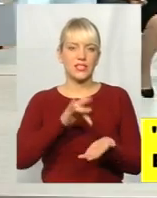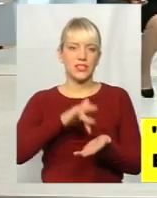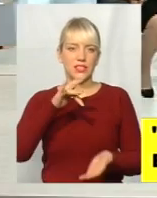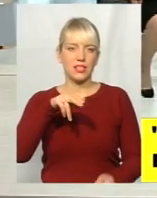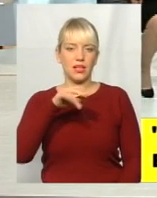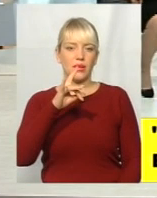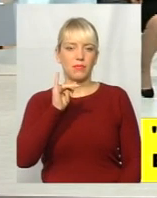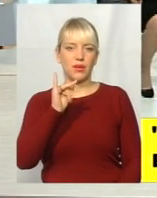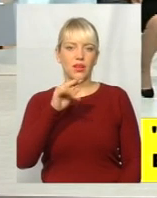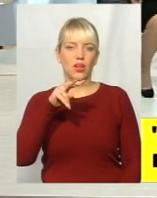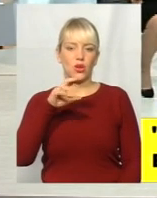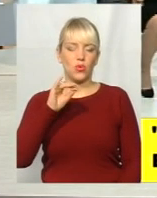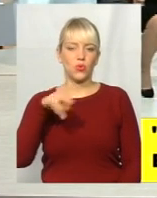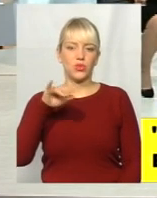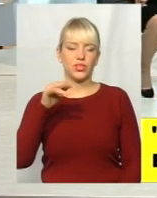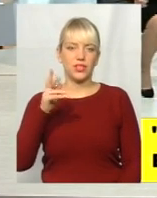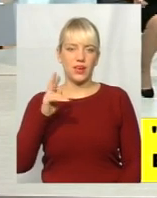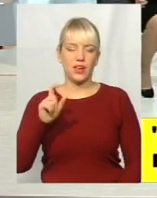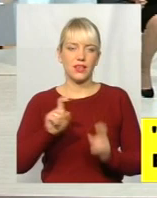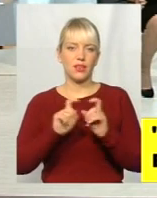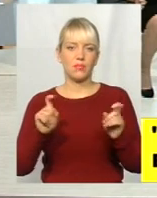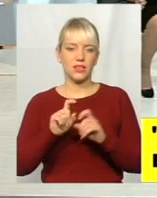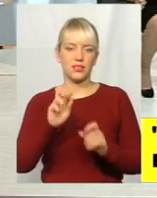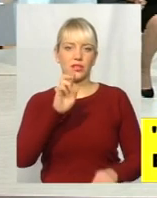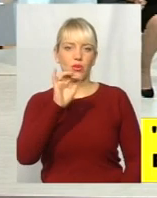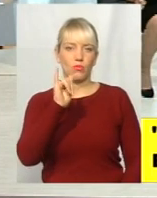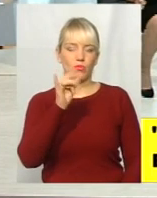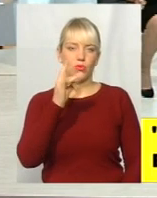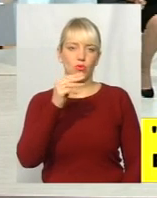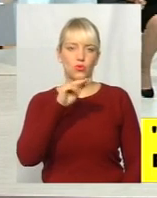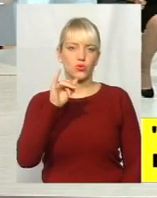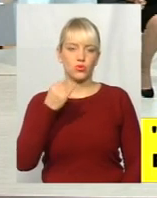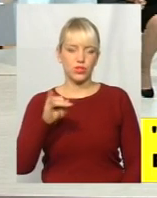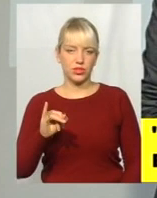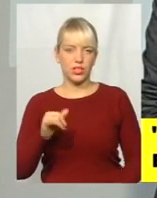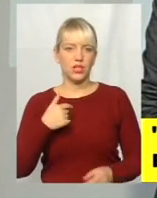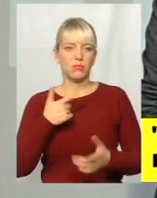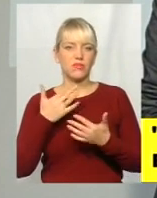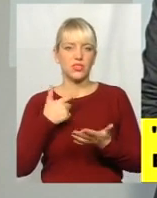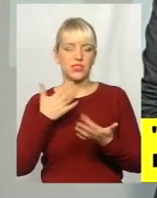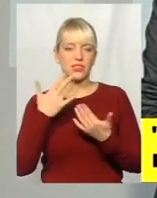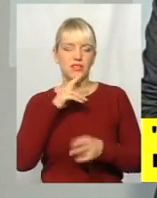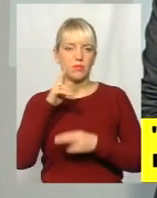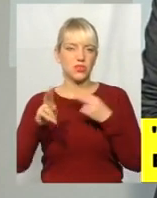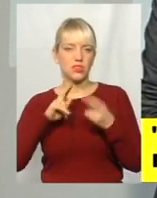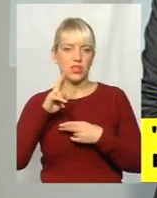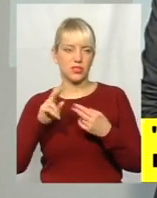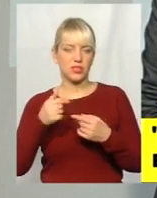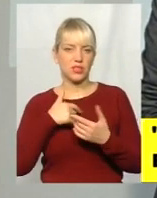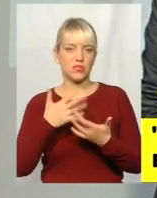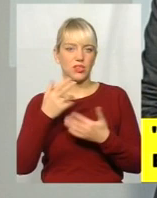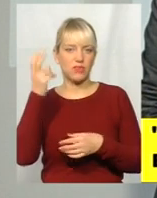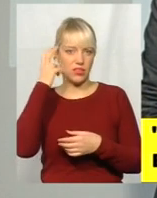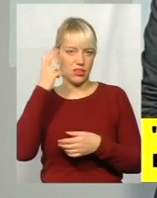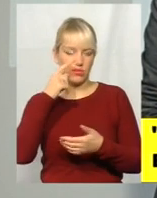«Бурну». За скільки років ми виходимо, ну не знаю, на які рівні, що виходити на Київ, нас поставилися в цю